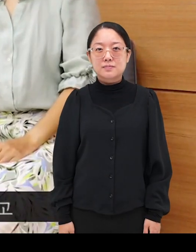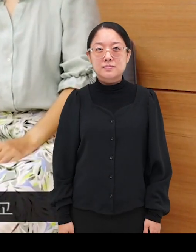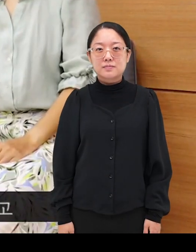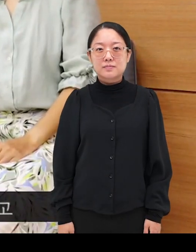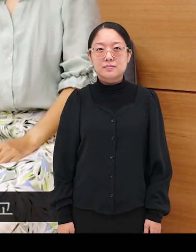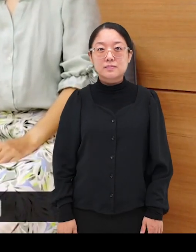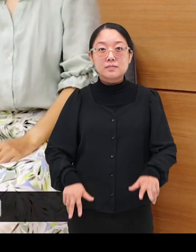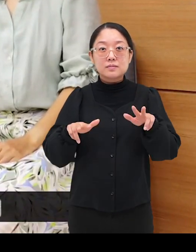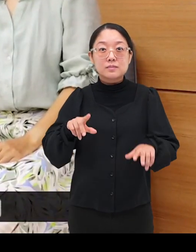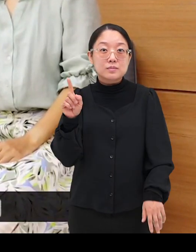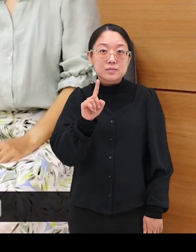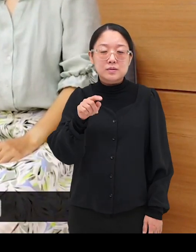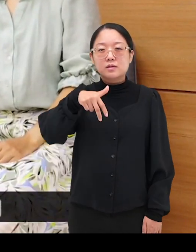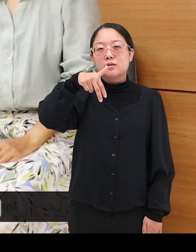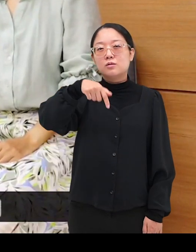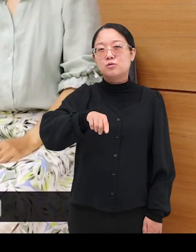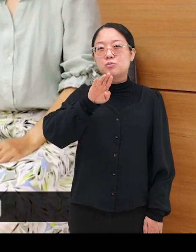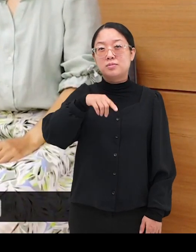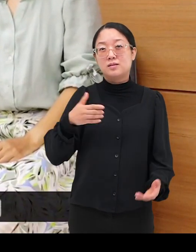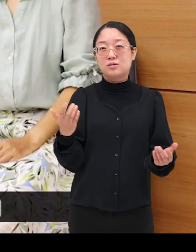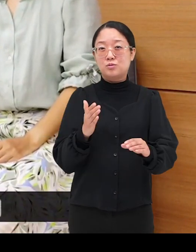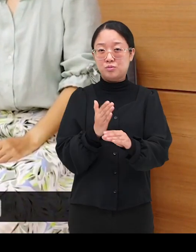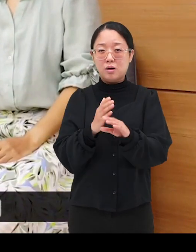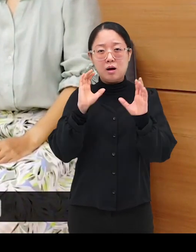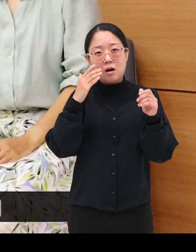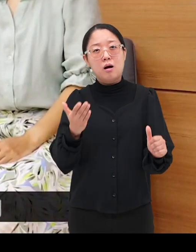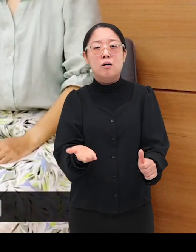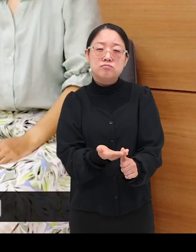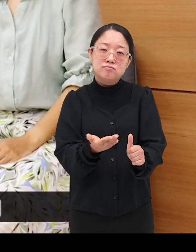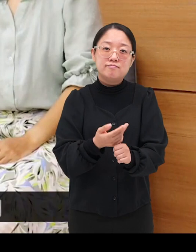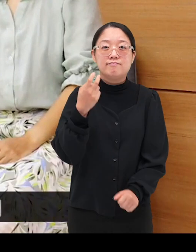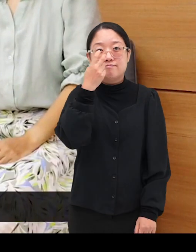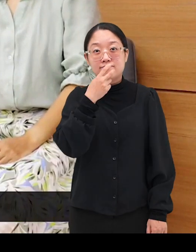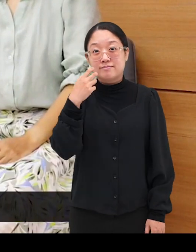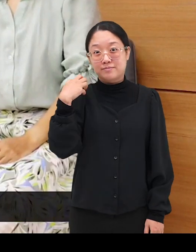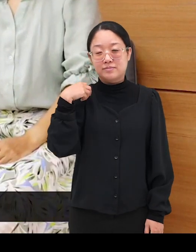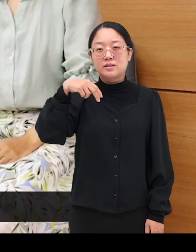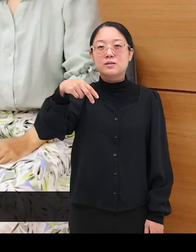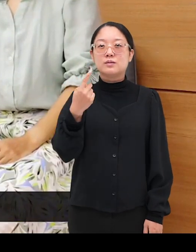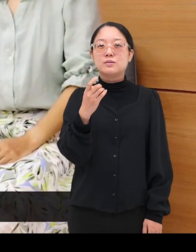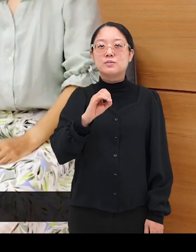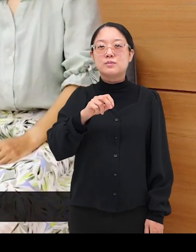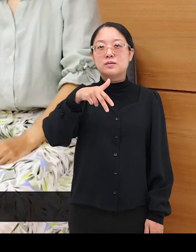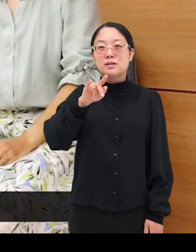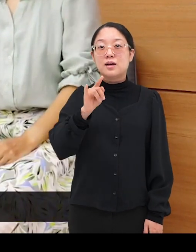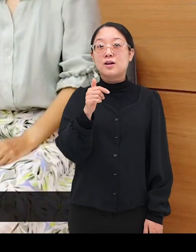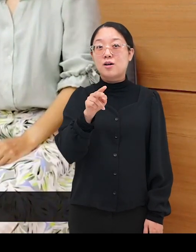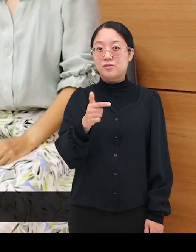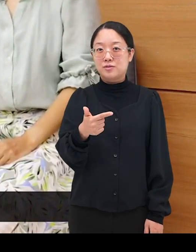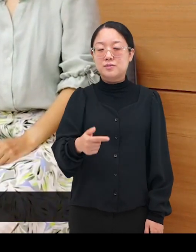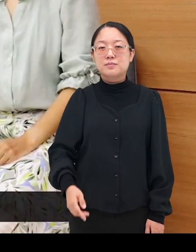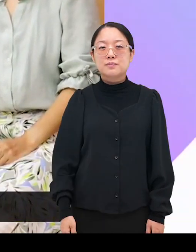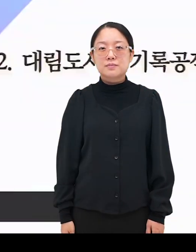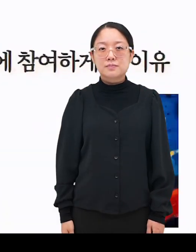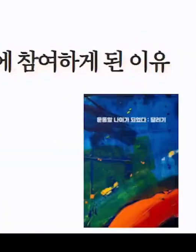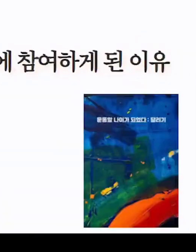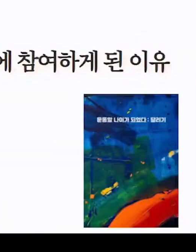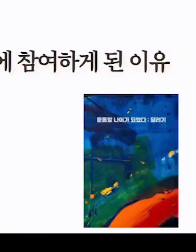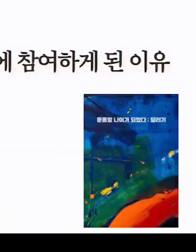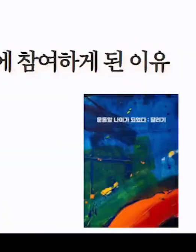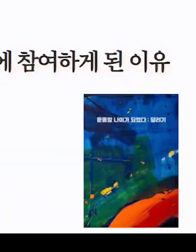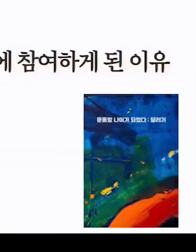언어치료사였고 현재는 전업주부로 아이들을 키우면서 자기 관리하는 송지연입니다.